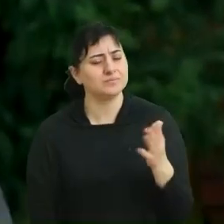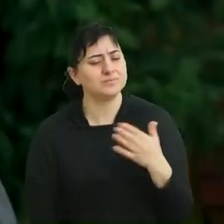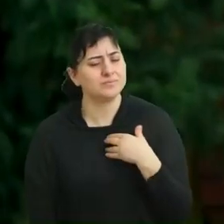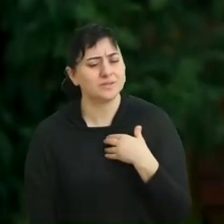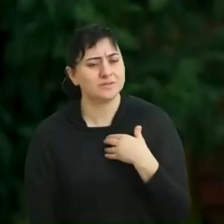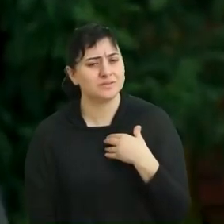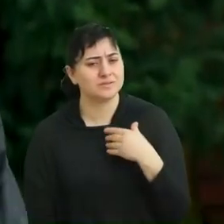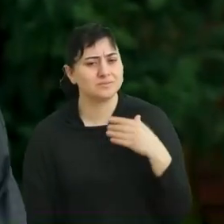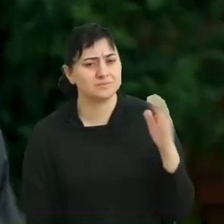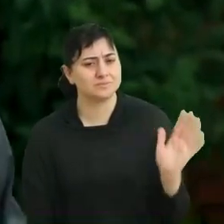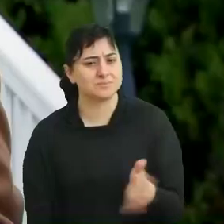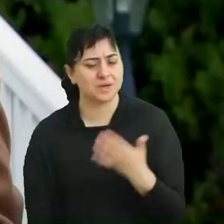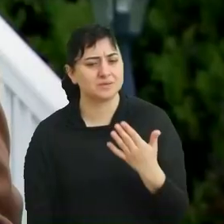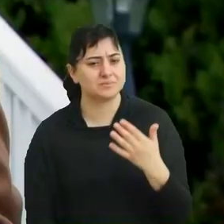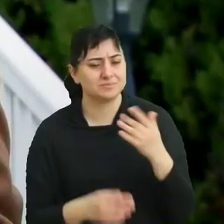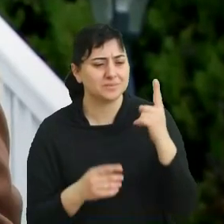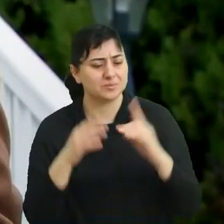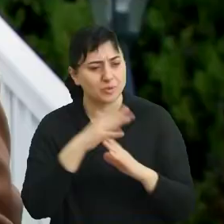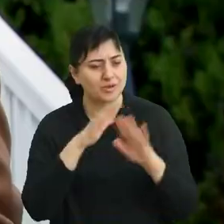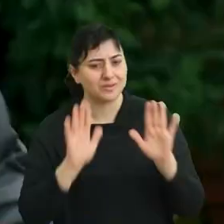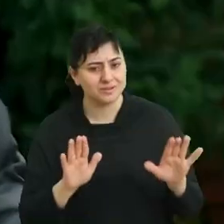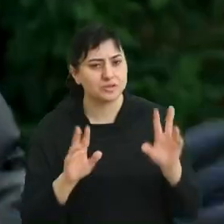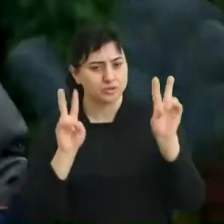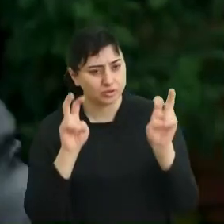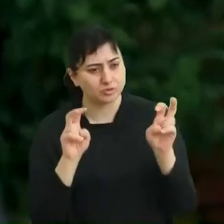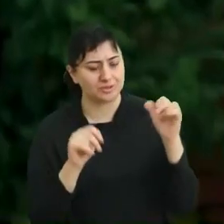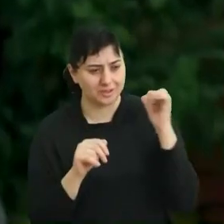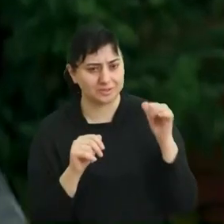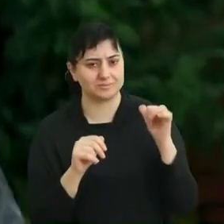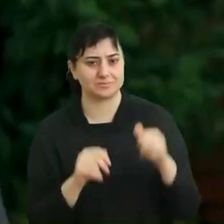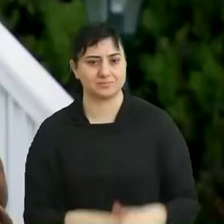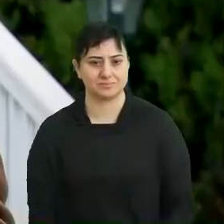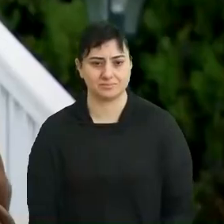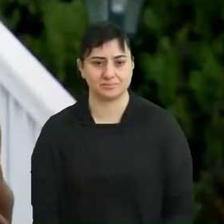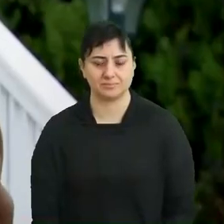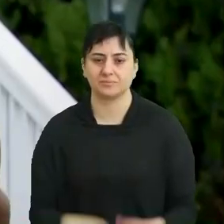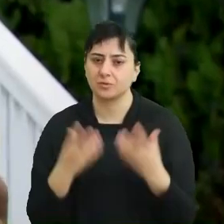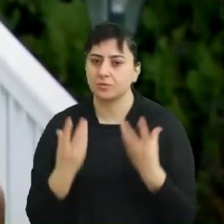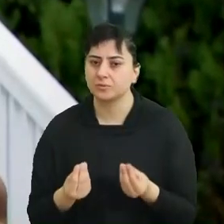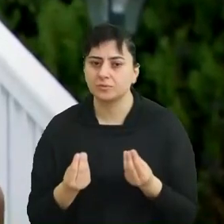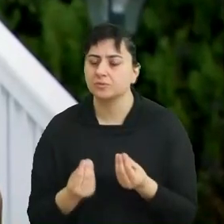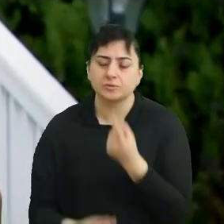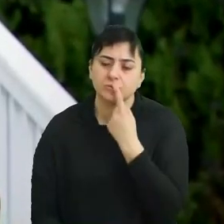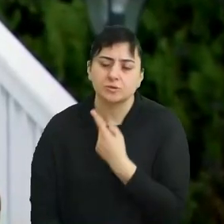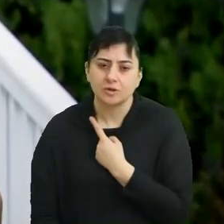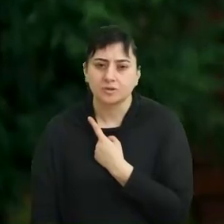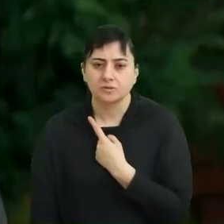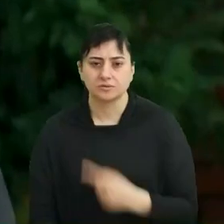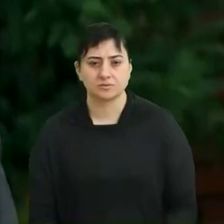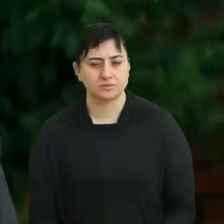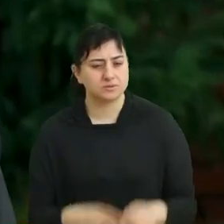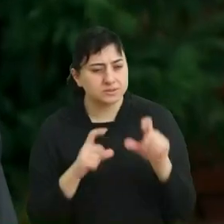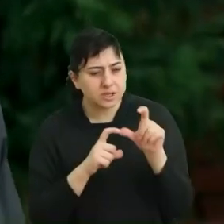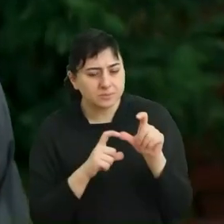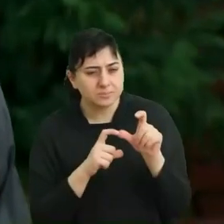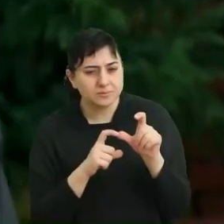şu nükteleri bir kenara bırakalım ya da ara verelim. Biz konumuza dönelim, konumuz bekler. Peki tamam, söyle bakalım neymiş?